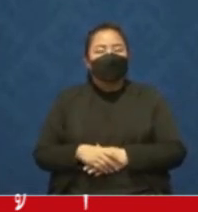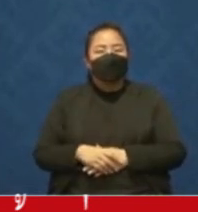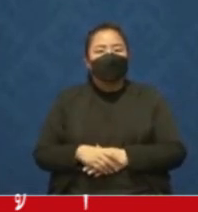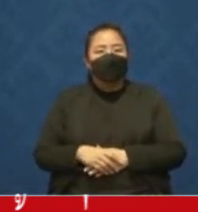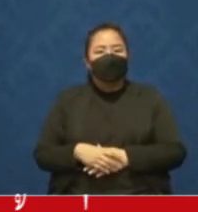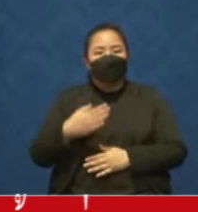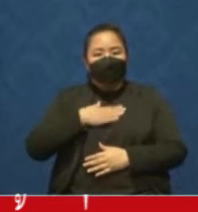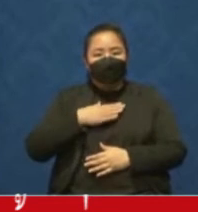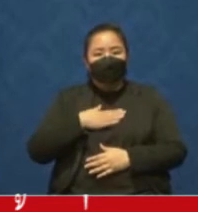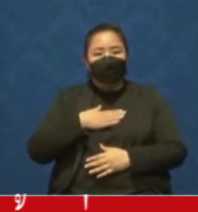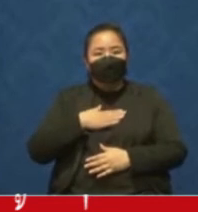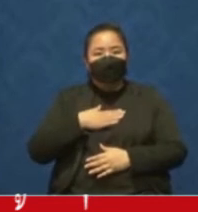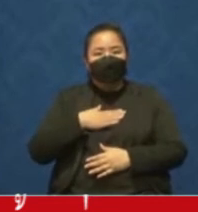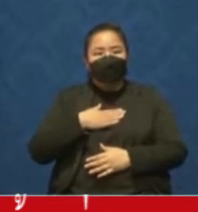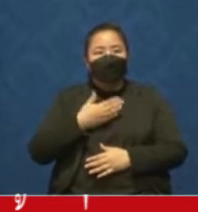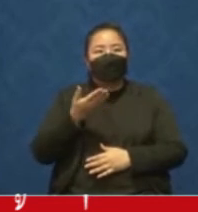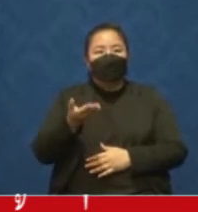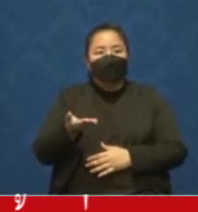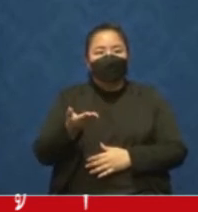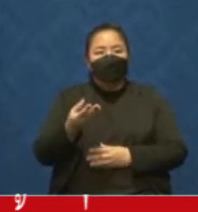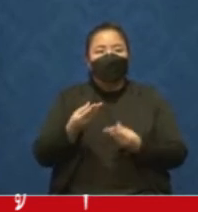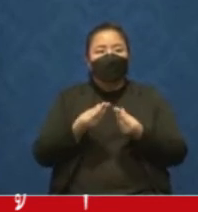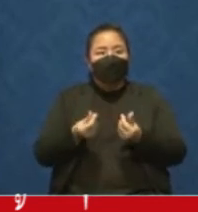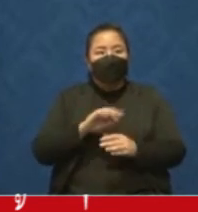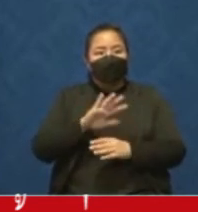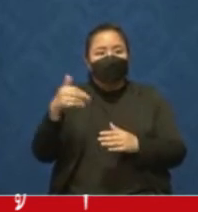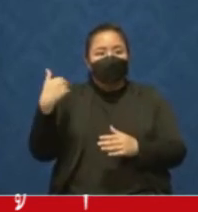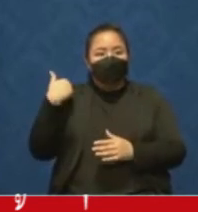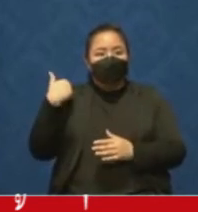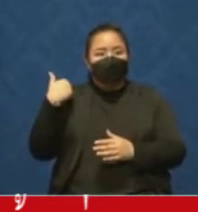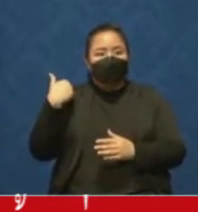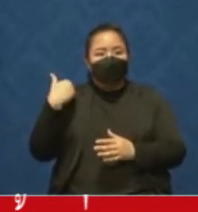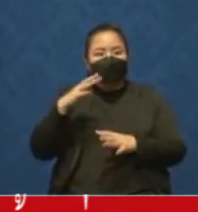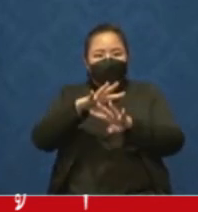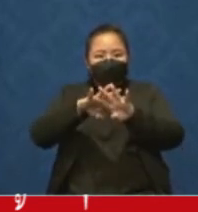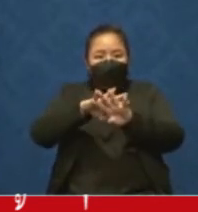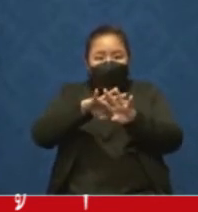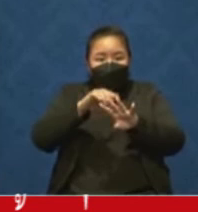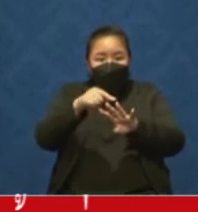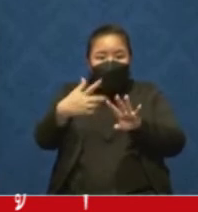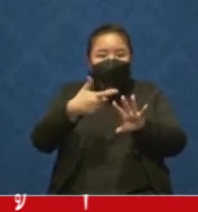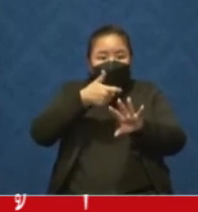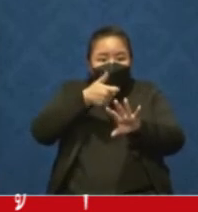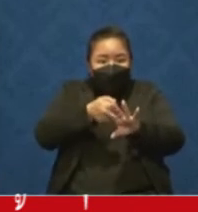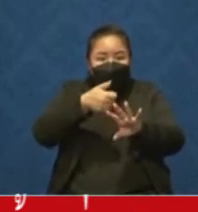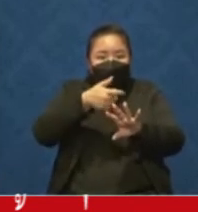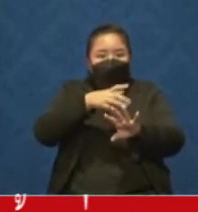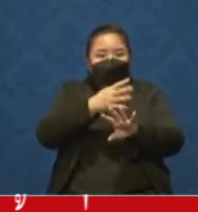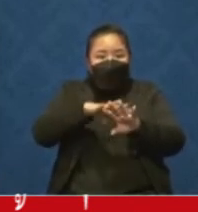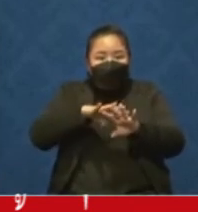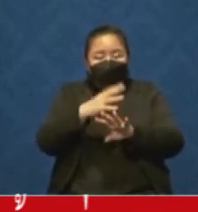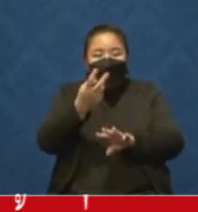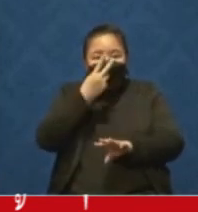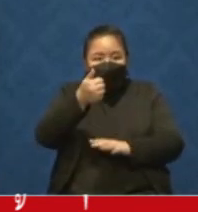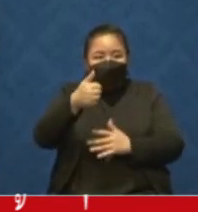่าเราสามารถยืนยนตัวเลขได้จาก QR Code ที่ให้ไ้ไปตวสอบได้นะครัราคาที่